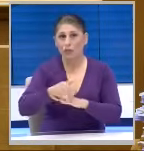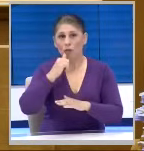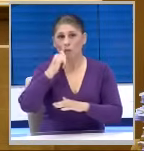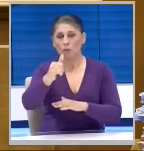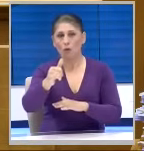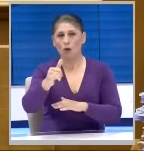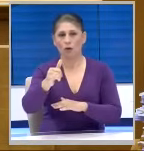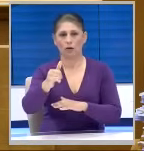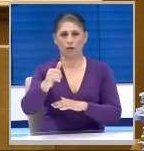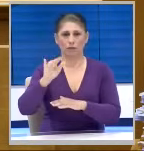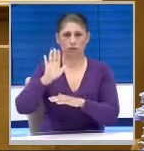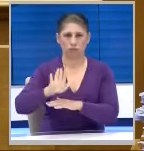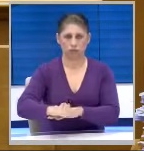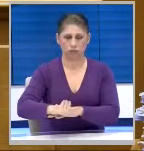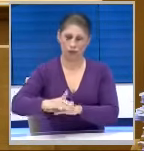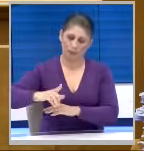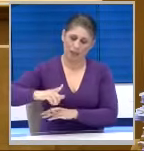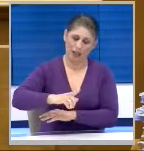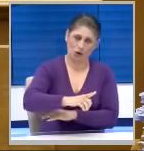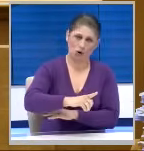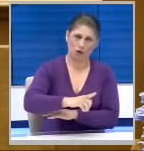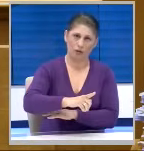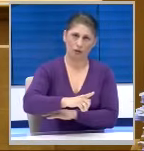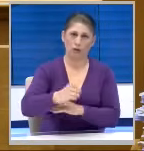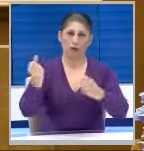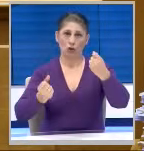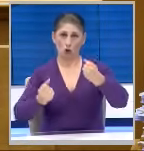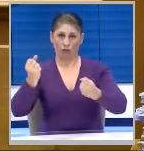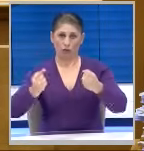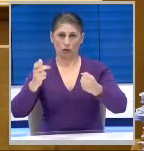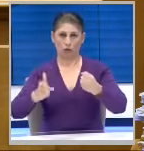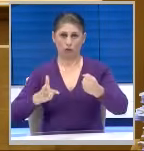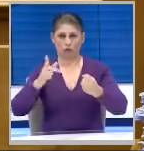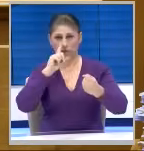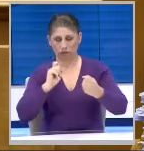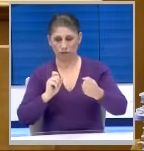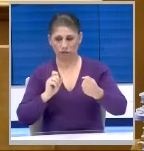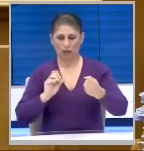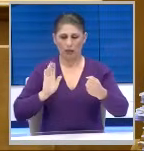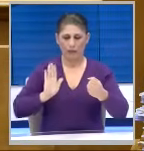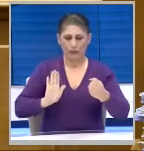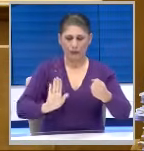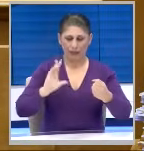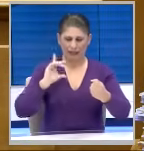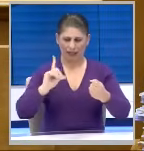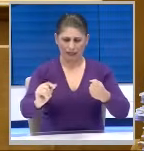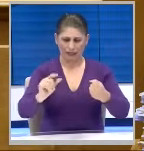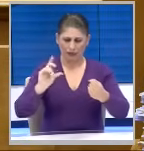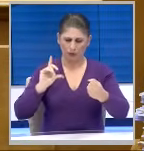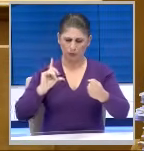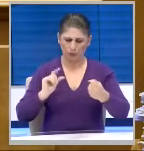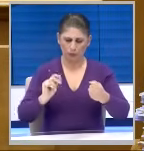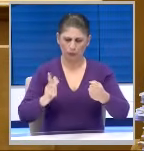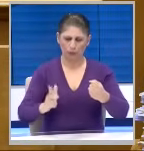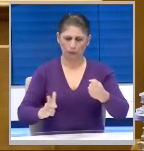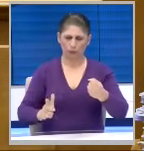καθηλωμένη στη διαγώνιο και ο μηχανοδηγός οφείλει να μειώσει την ταχύτητα της αμαξοστοιχίας